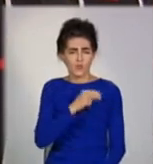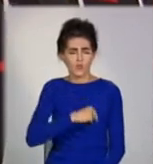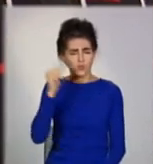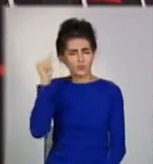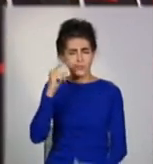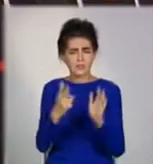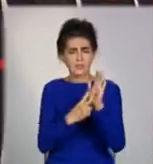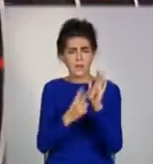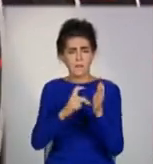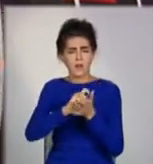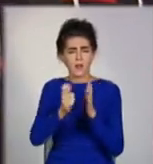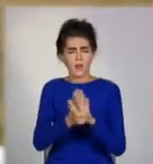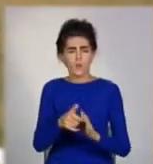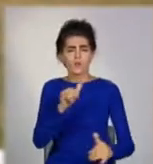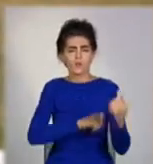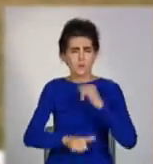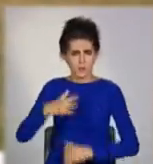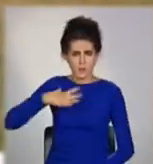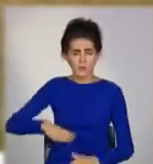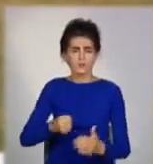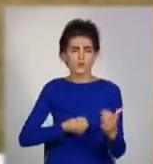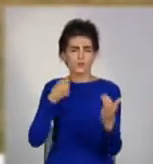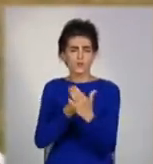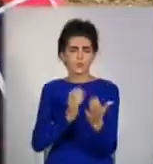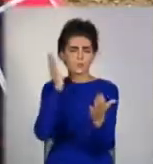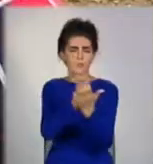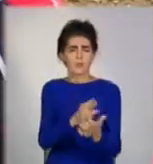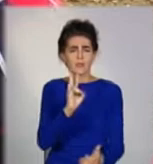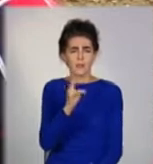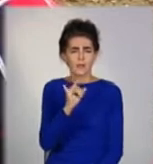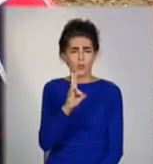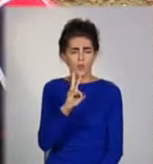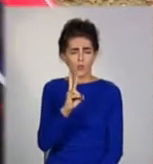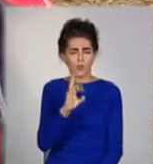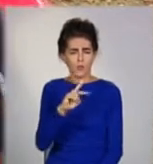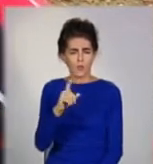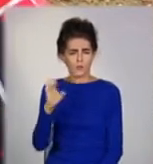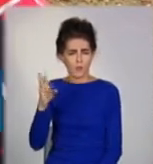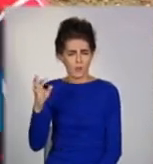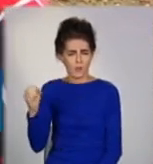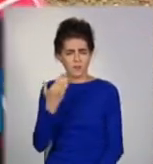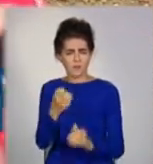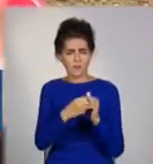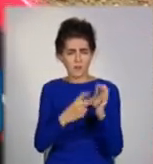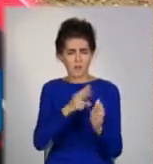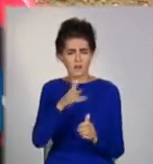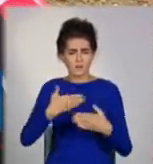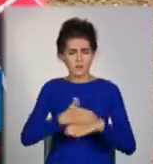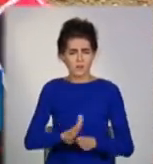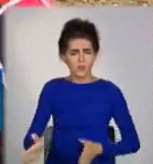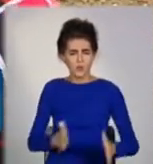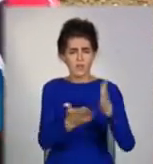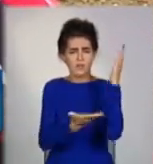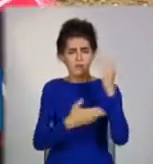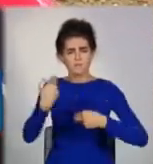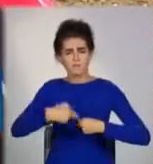у 7-му, тож буде вимушена їздити до Нікольського. За 17 кілометрів по тій розбитій дорозі, тому що заважають